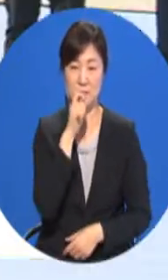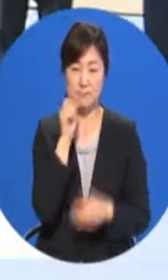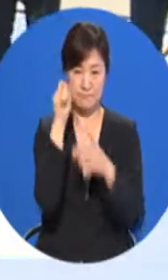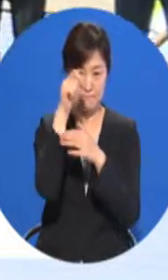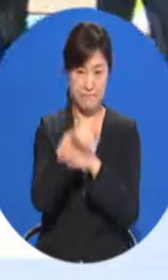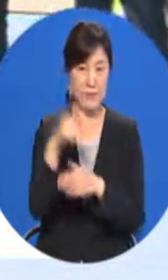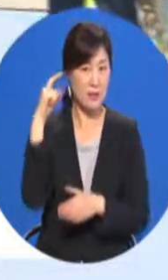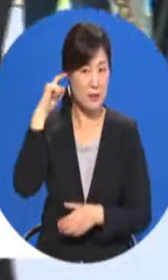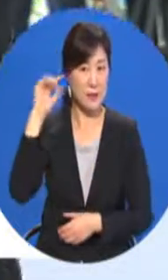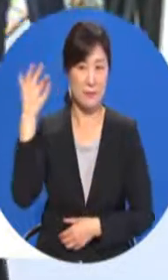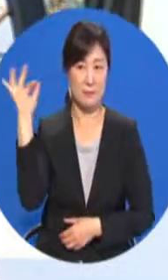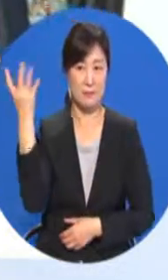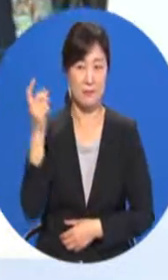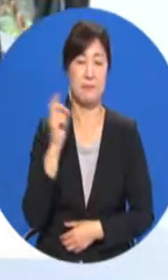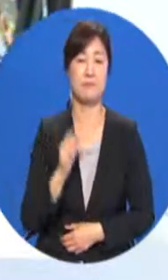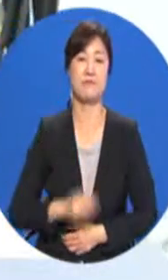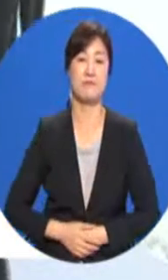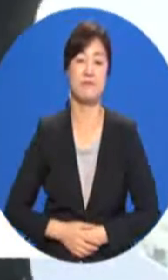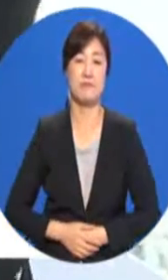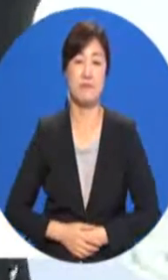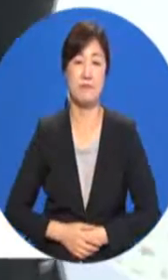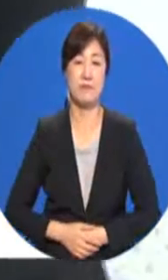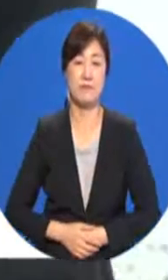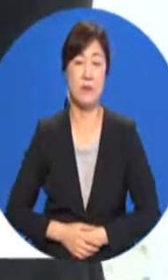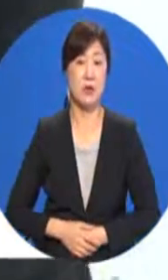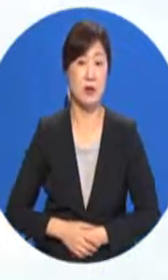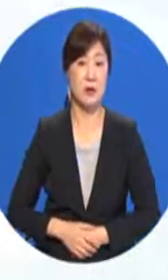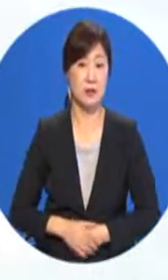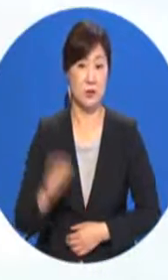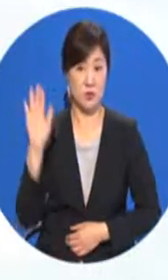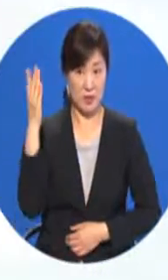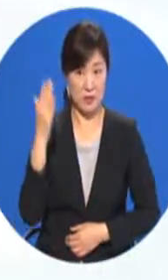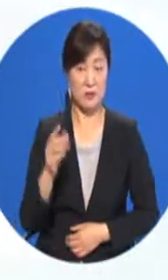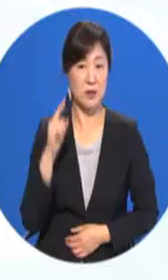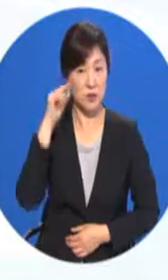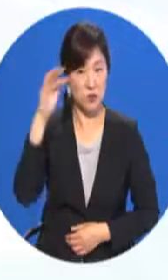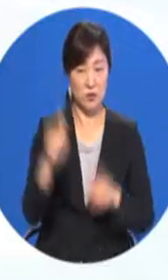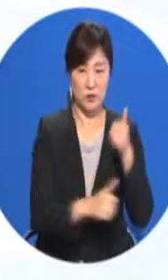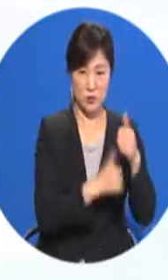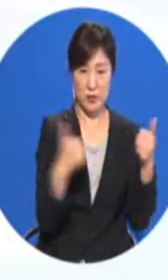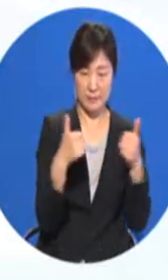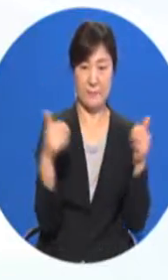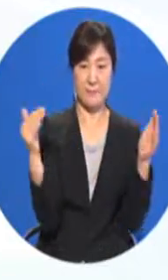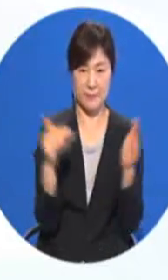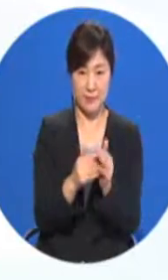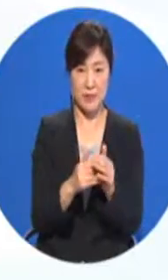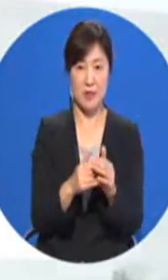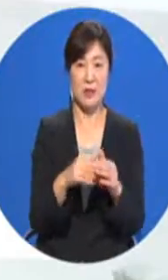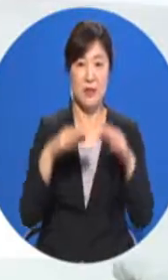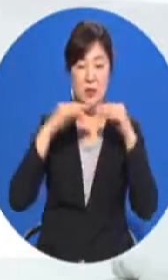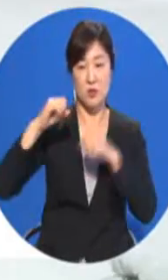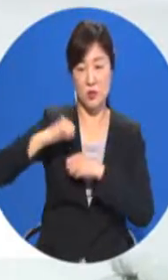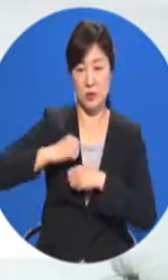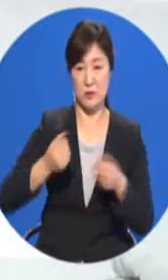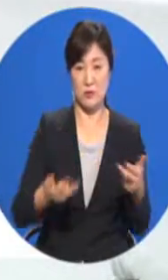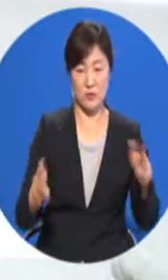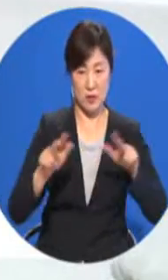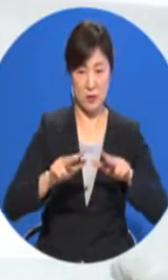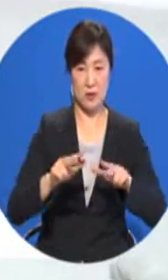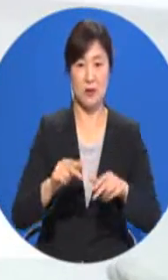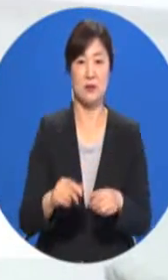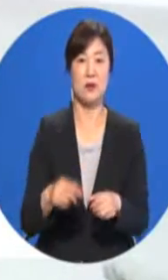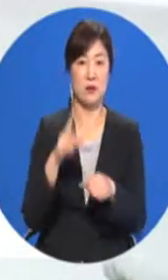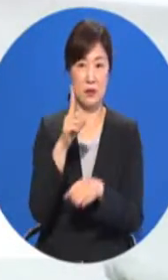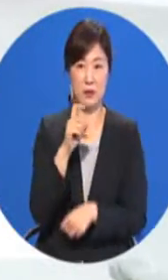추진됩니다. 여순사건 시민추진위원회는 최근 회의를 갖고 이순신 광장에서 본 행사가 시작하는 오전 11시에